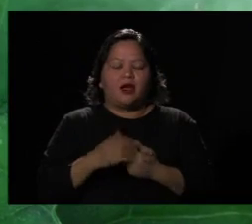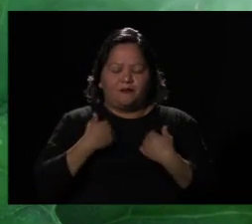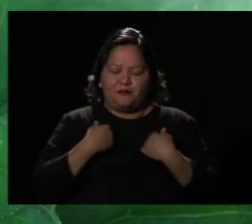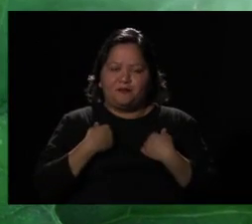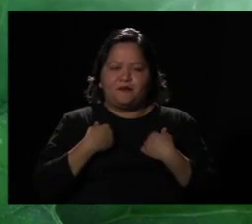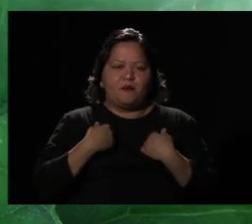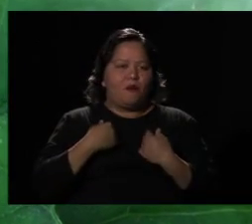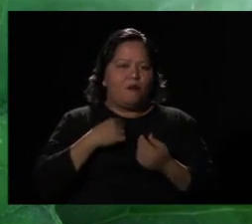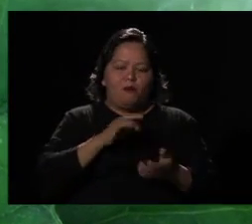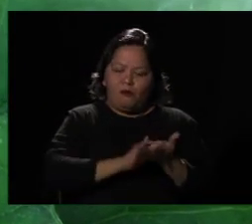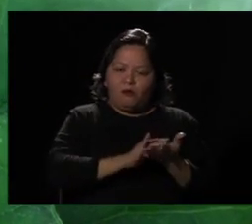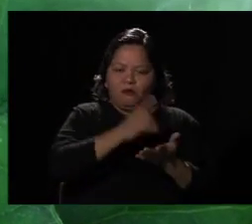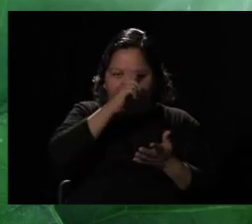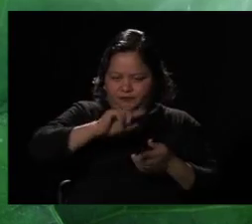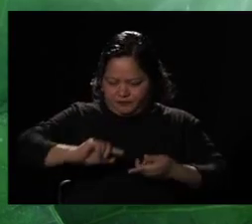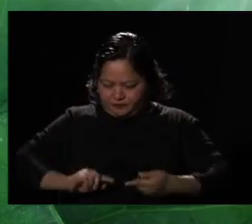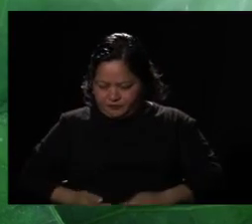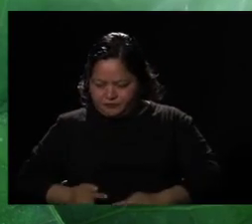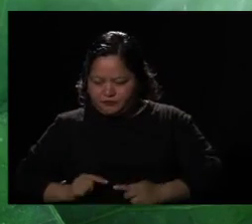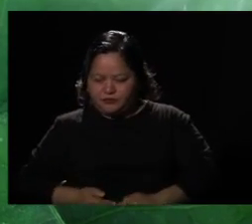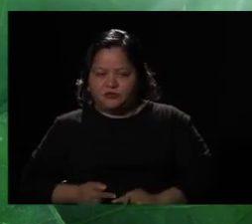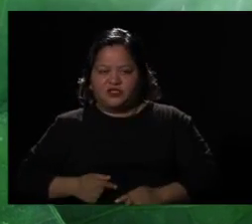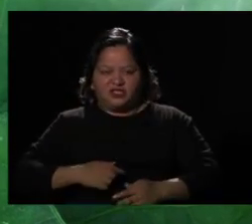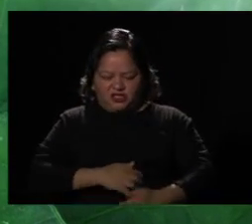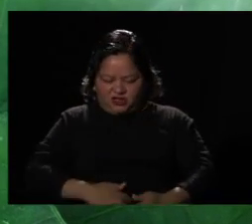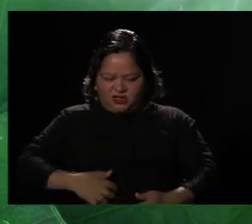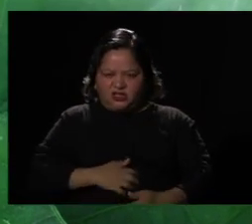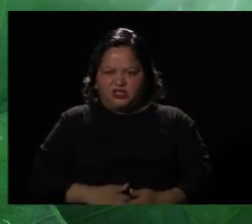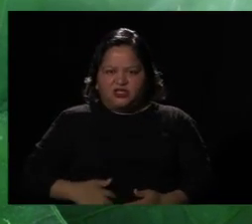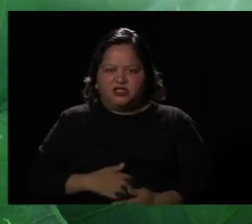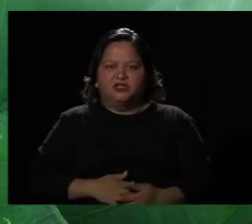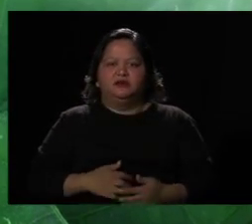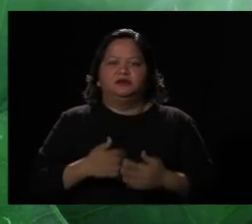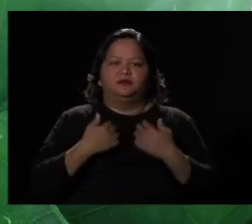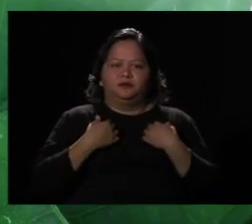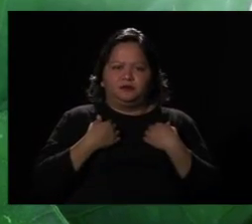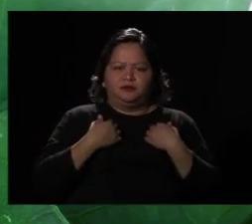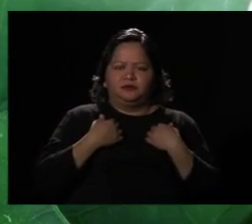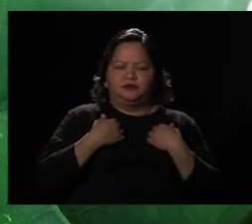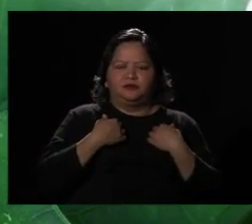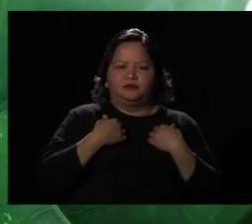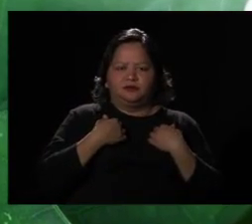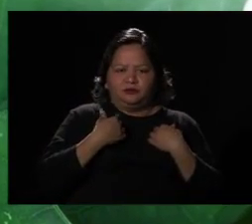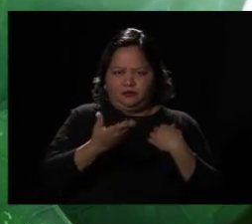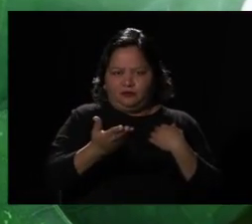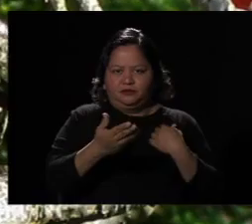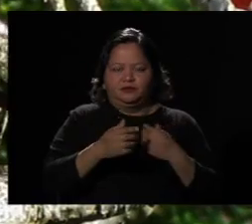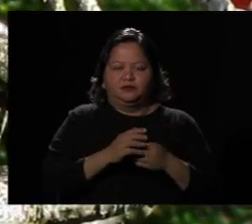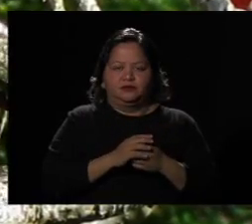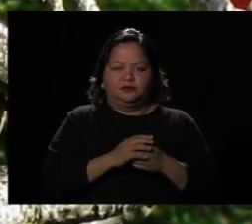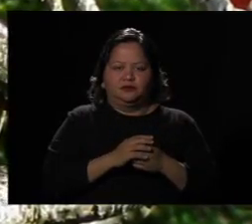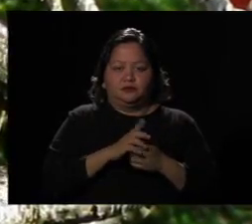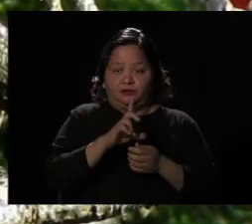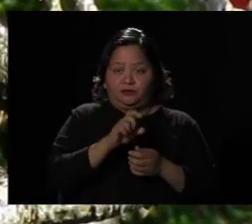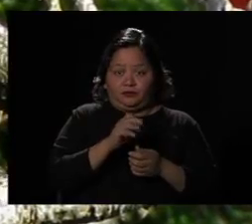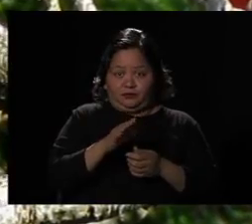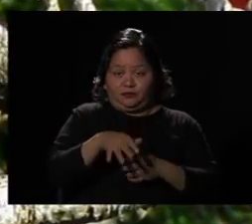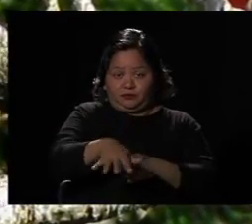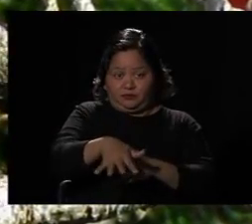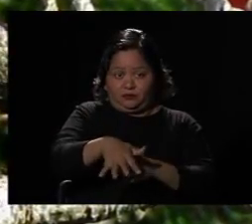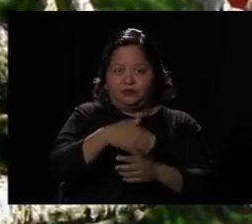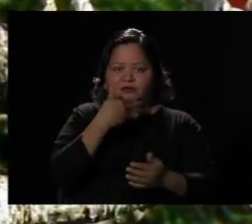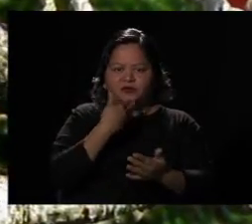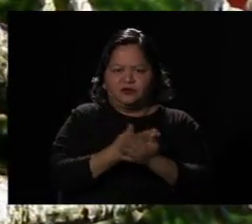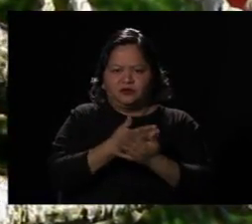I amot ginin I fefgo maulik gi inakudin minatuda haga. I amot